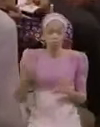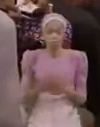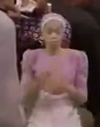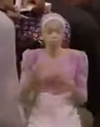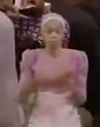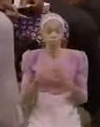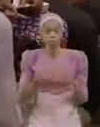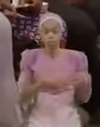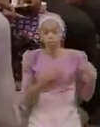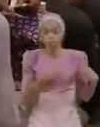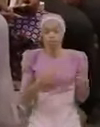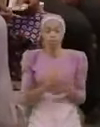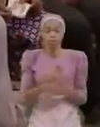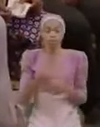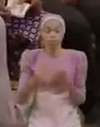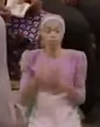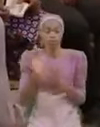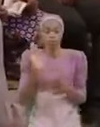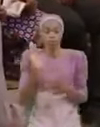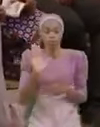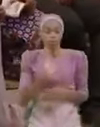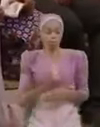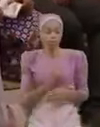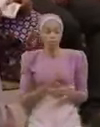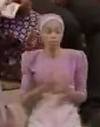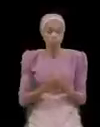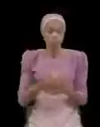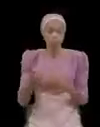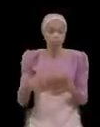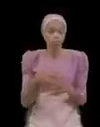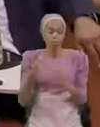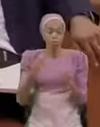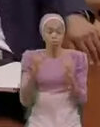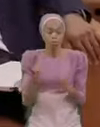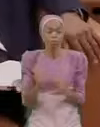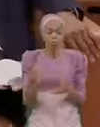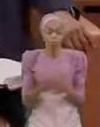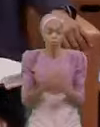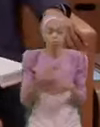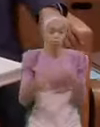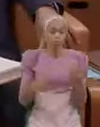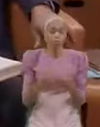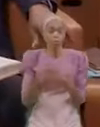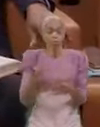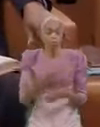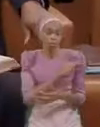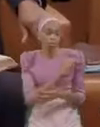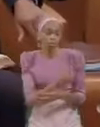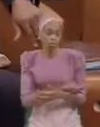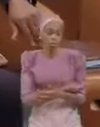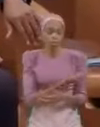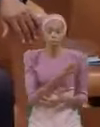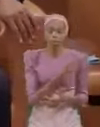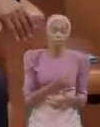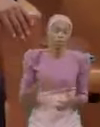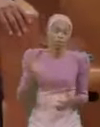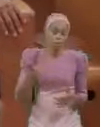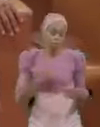tout ton cœur de tout ton âme de toute ta force et de toute ta pensée et ton prochain corps